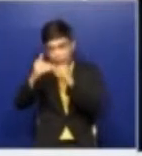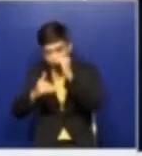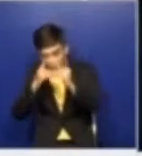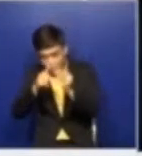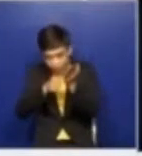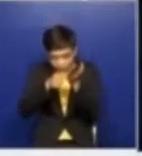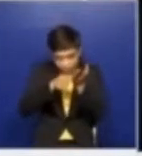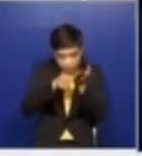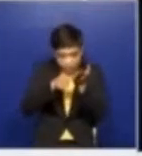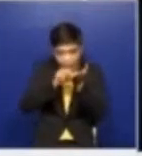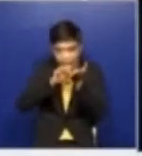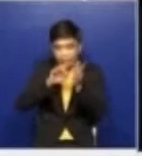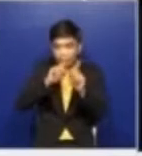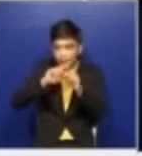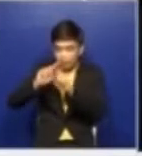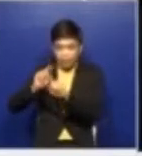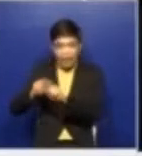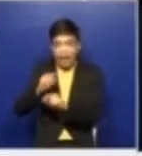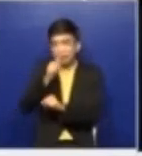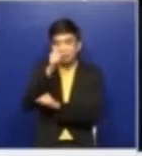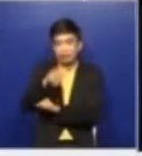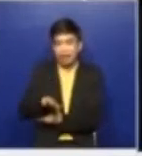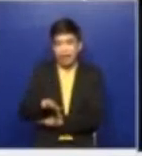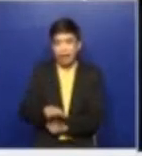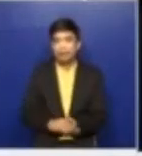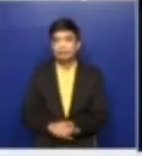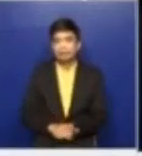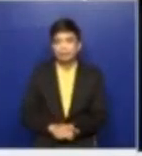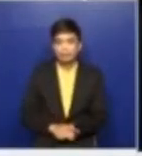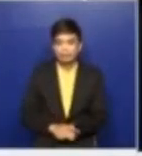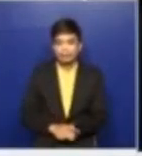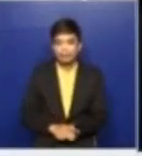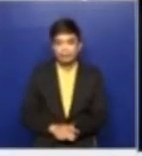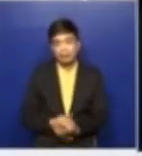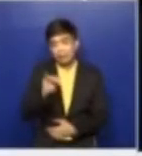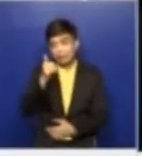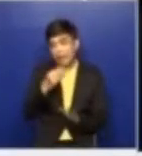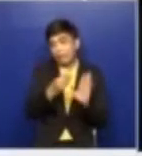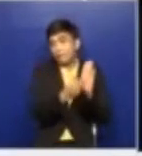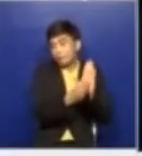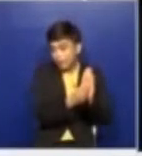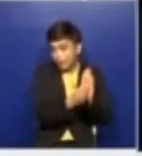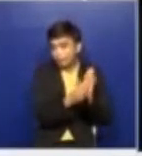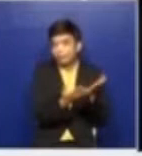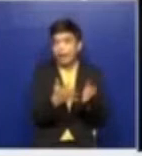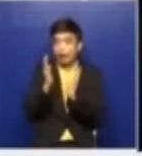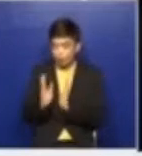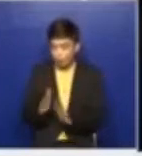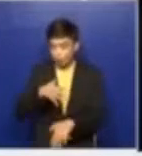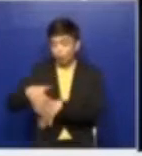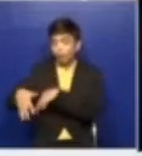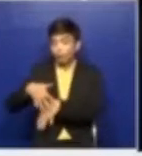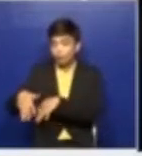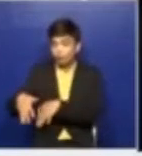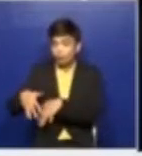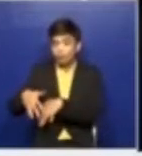ก้ไขส่วนต่างๆโดยเฉพาะผู้ที่มีส่วนได้เสียไม่ว่าจะเป็นกรุงเทพมหานครพี่น้องประชาชนน